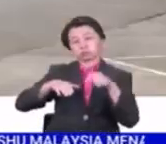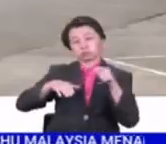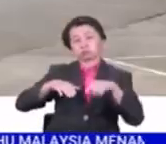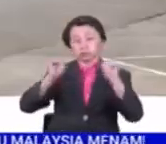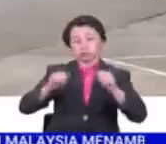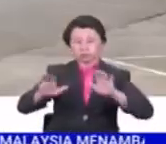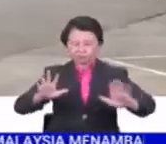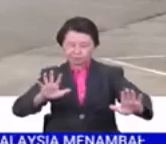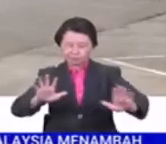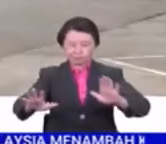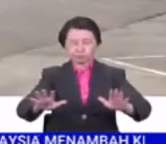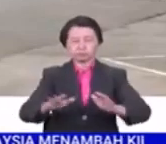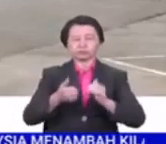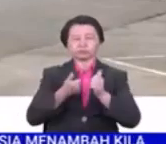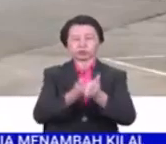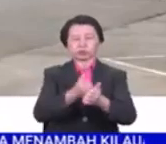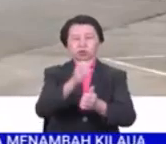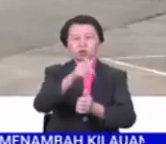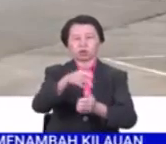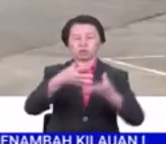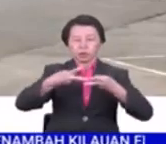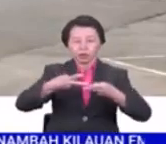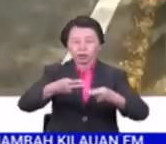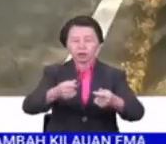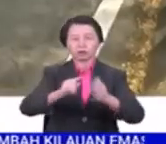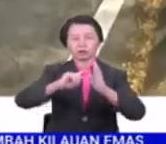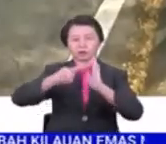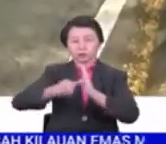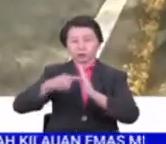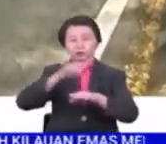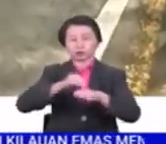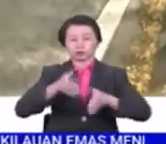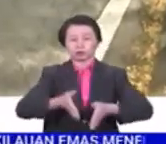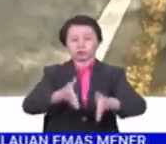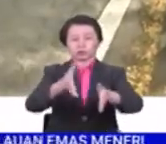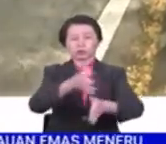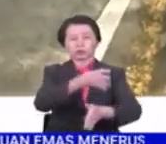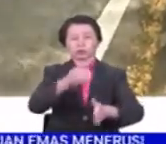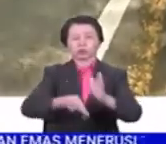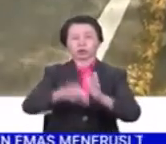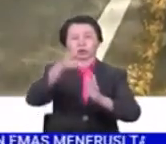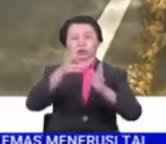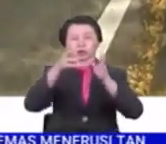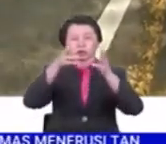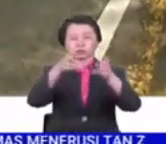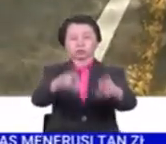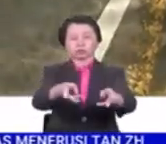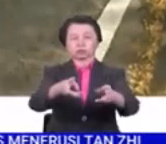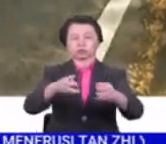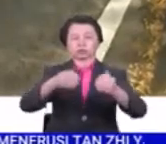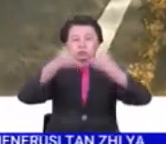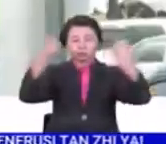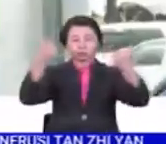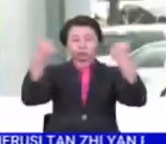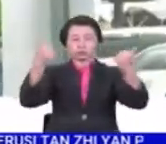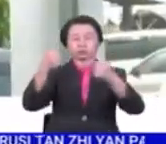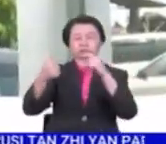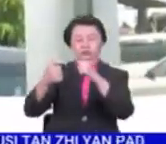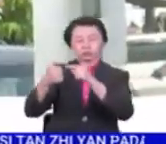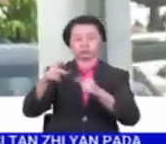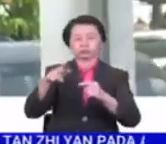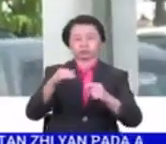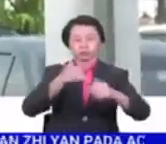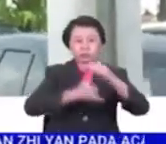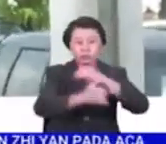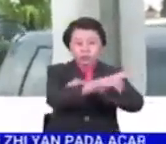dapat dikawal menerusi of Lancer yang digerakkan di jalan dan lebih Rai Utama Sepanjang Musim perayaan itu kisah